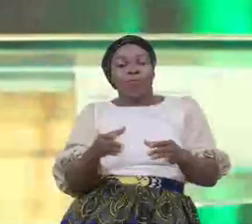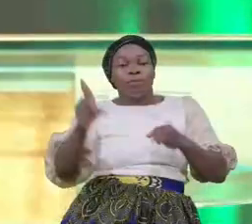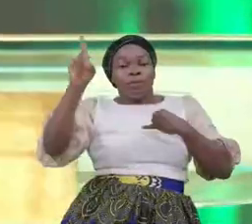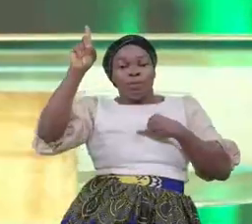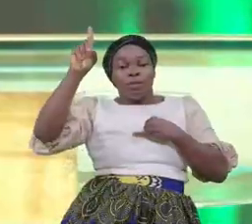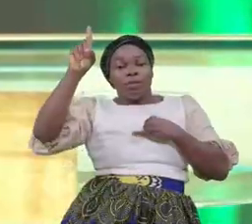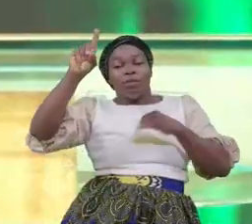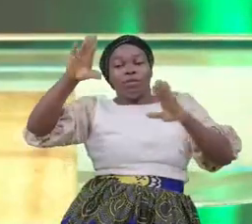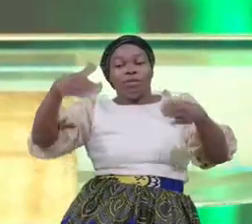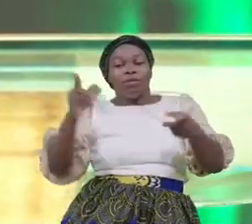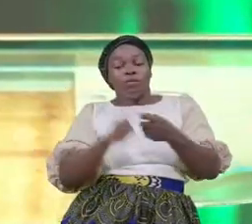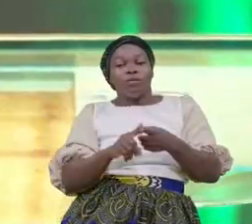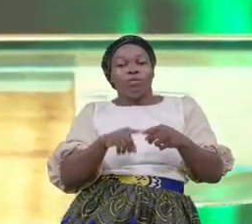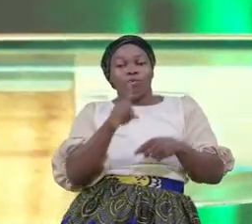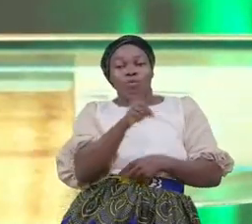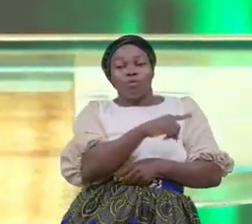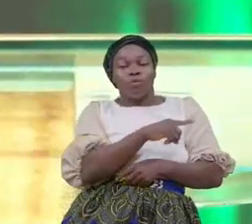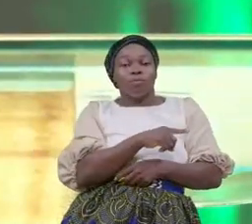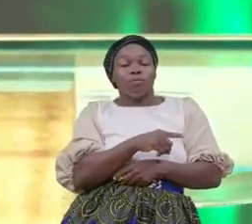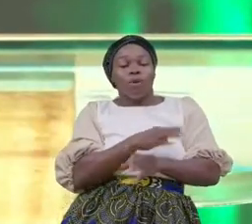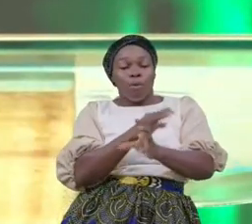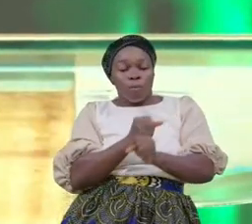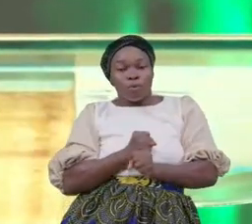Je vous l'ai donné. Posséder.